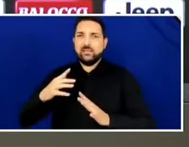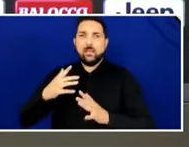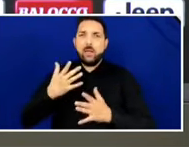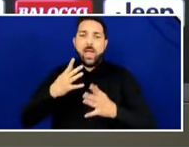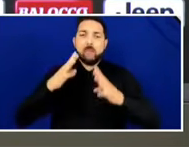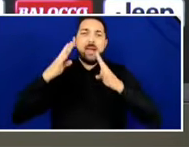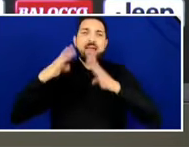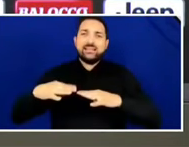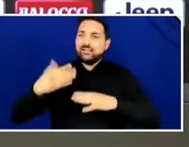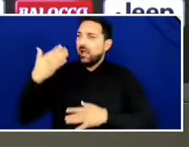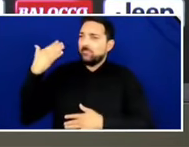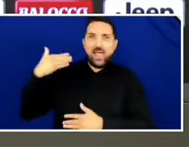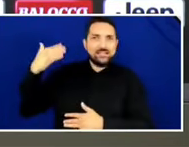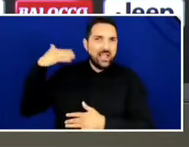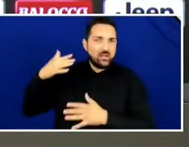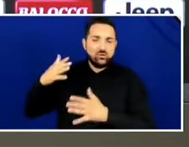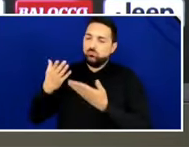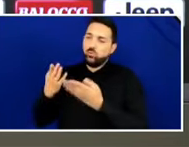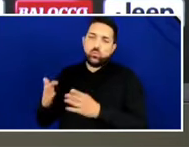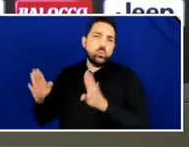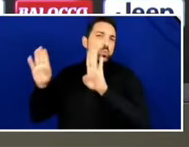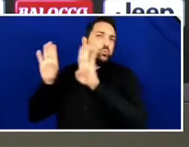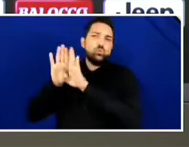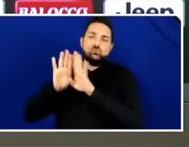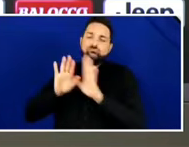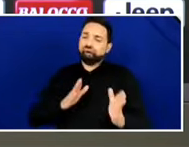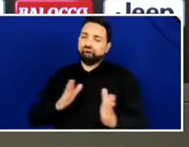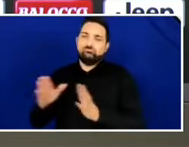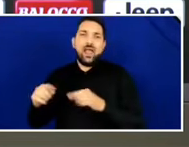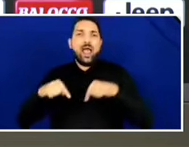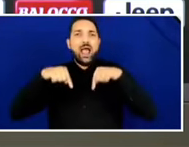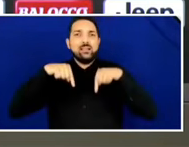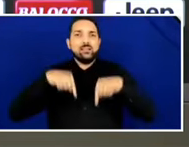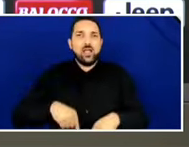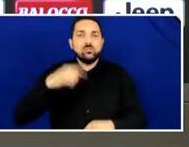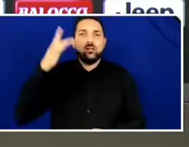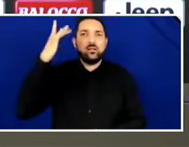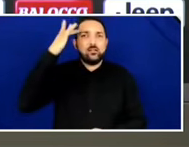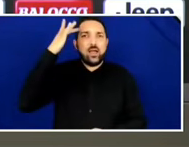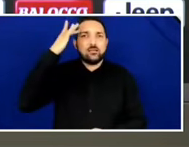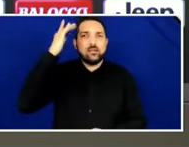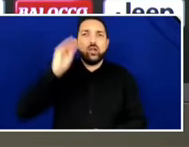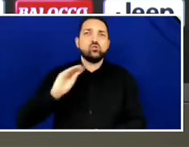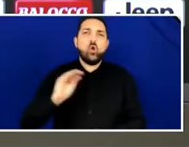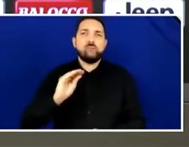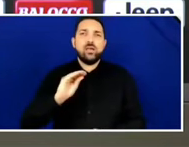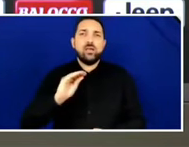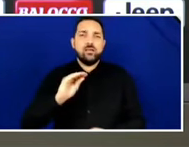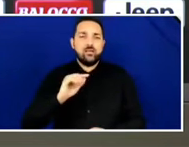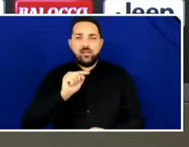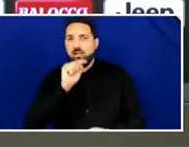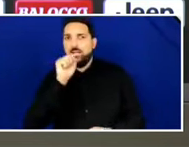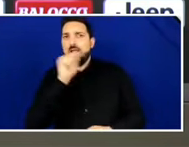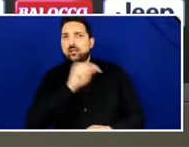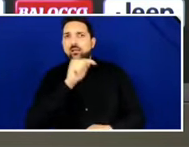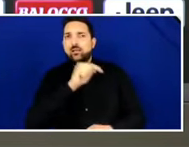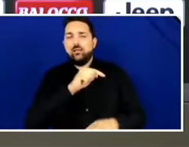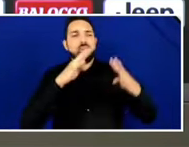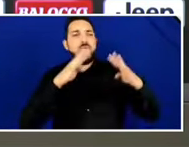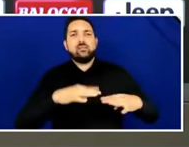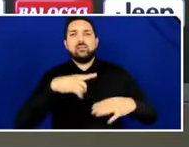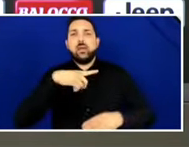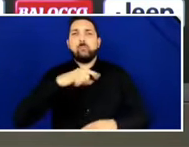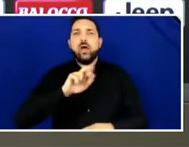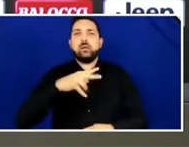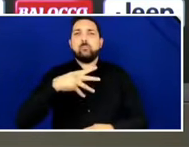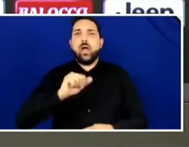e adesso la testa è e a 200% nel Parma una squadra